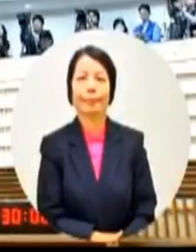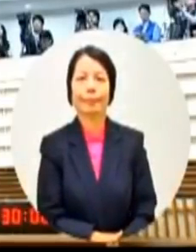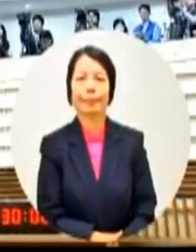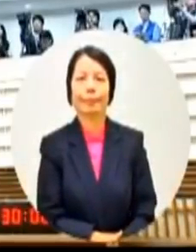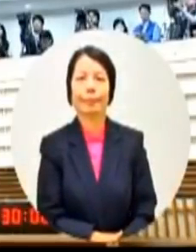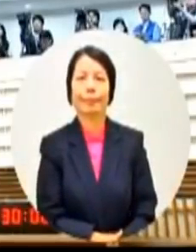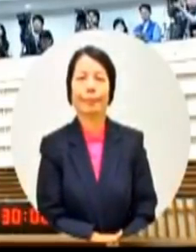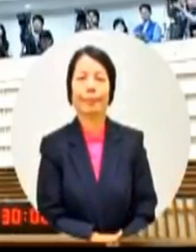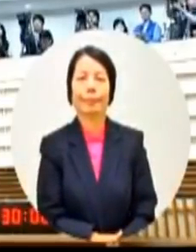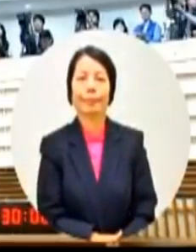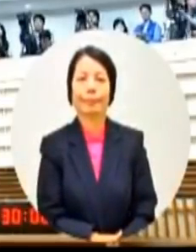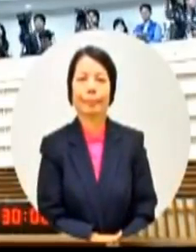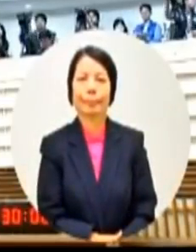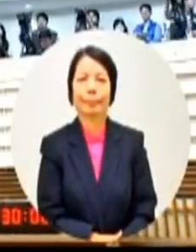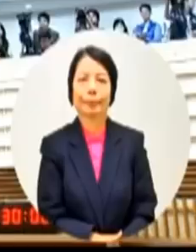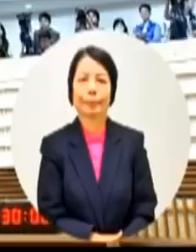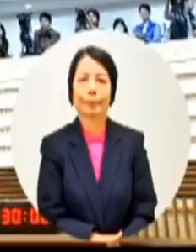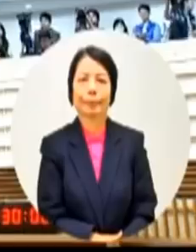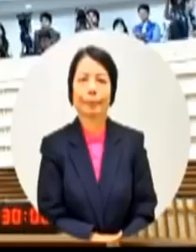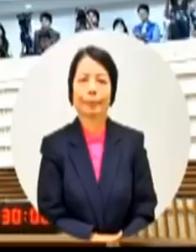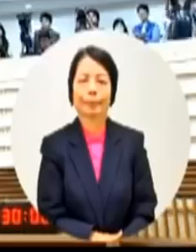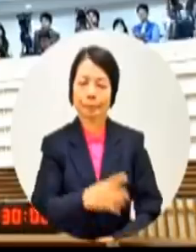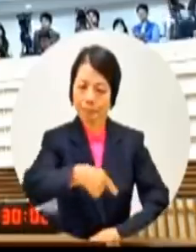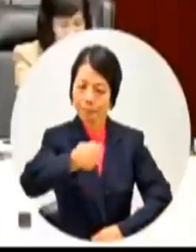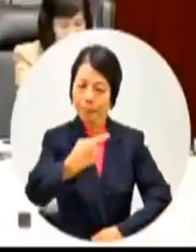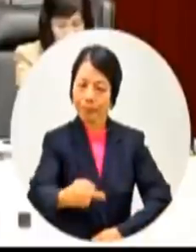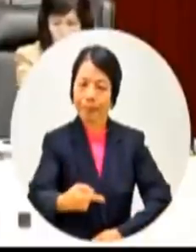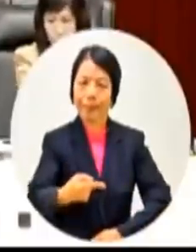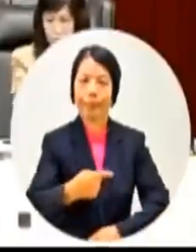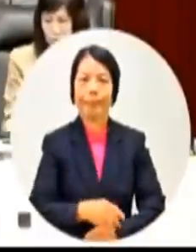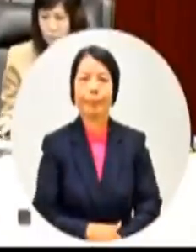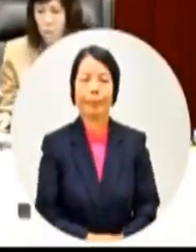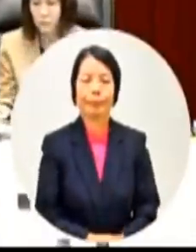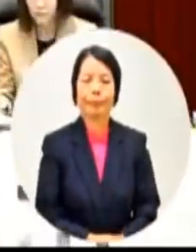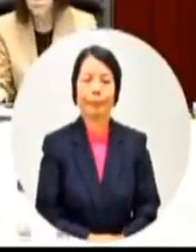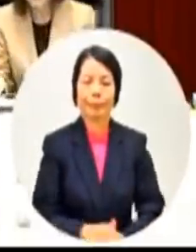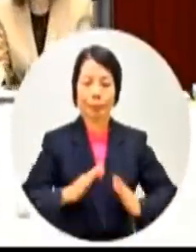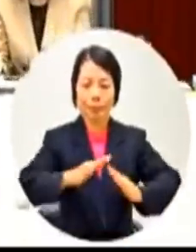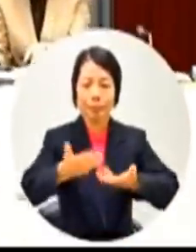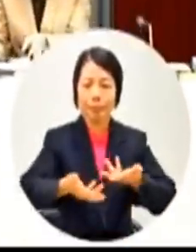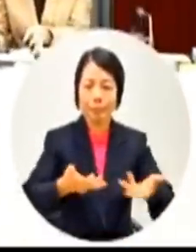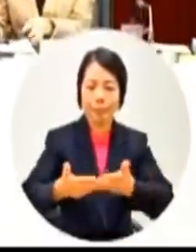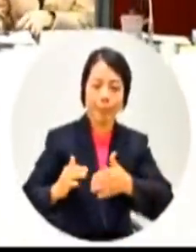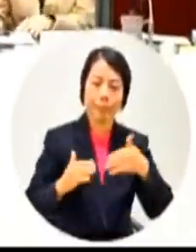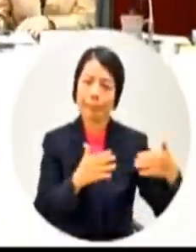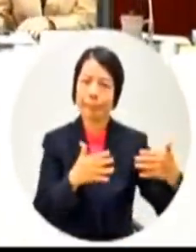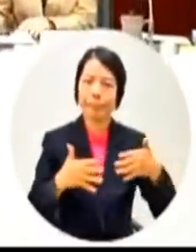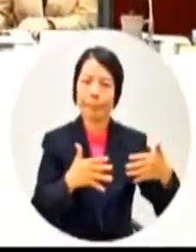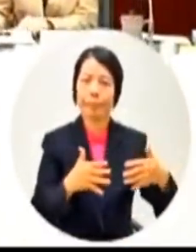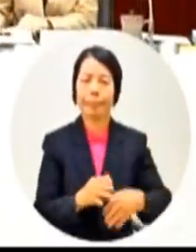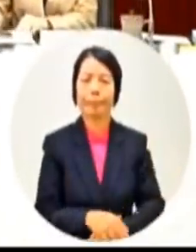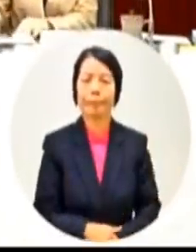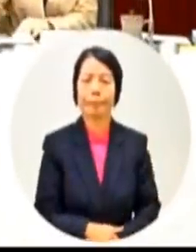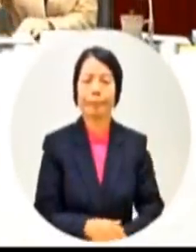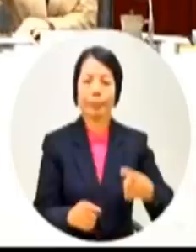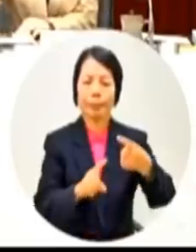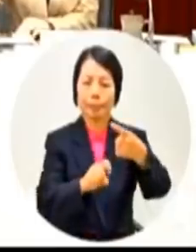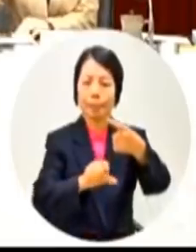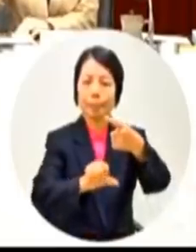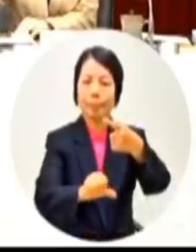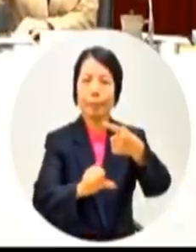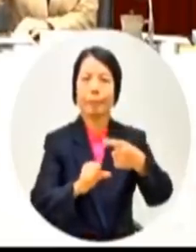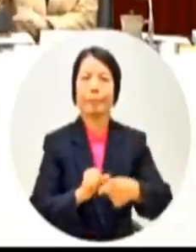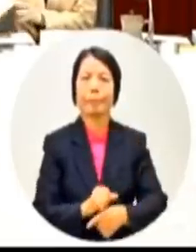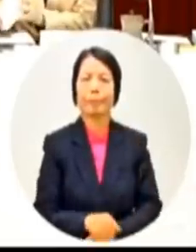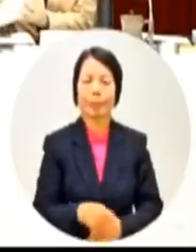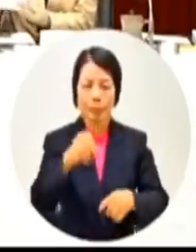啊，接下来是施政报告答询，按照1月15日党团协商结论。